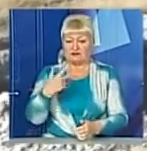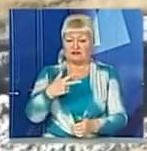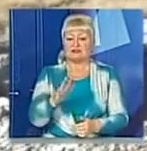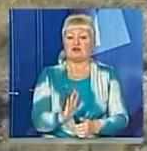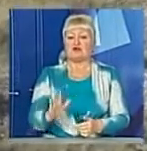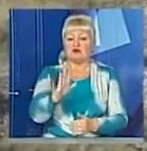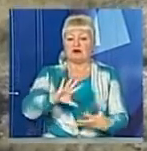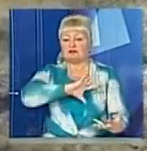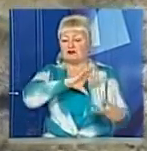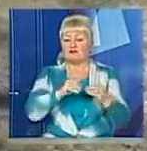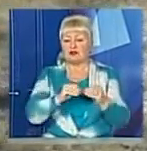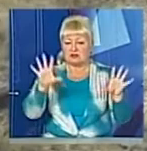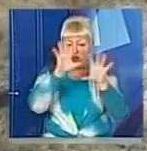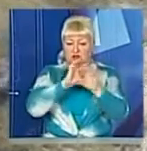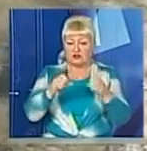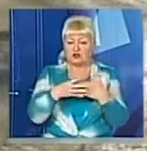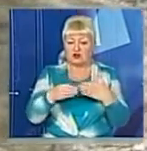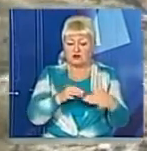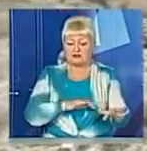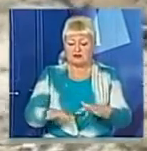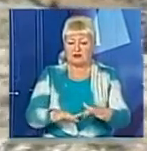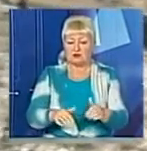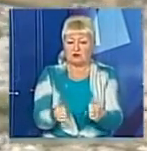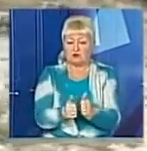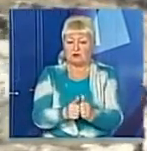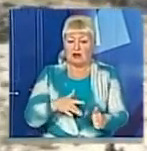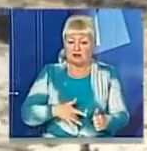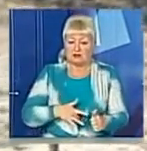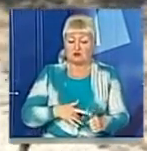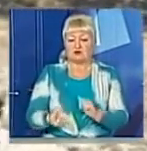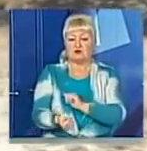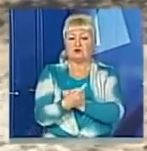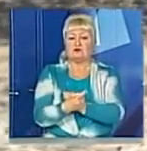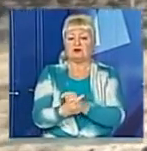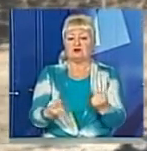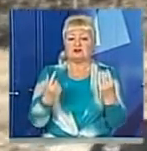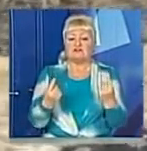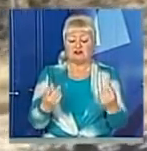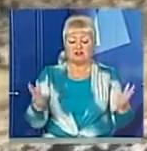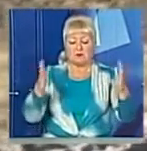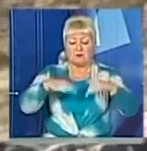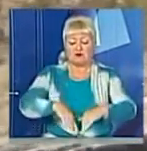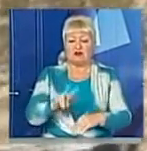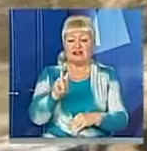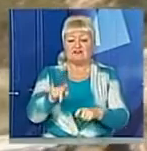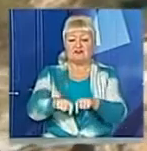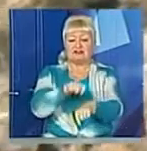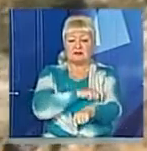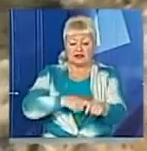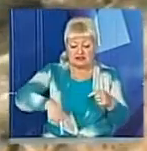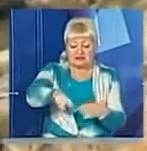вересня внаслідок нічного землетрусу поблизу Трускавця утворилося велетенське провалля 200 метрів у діаметрі та заглибшки